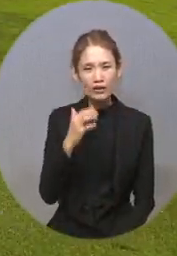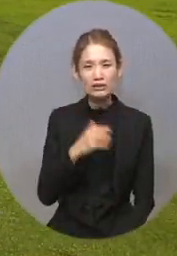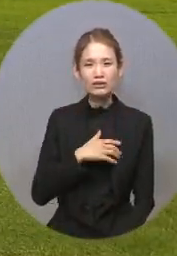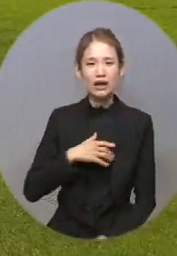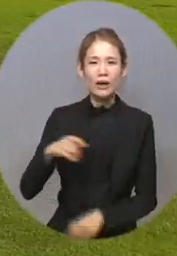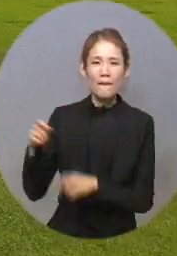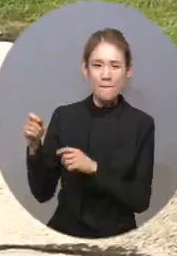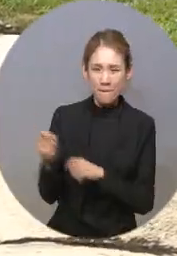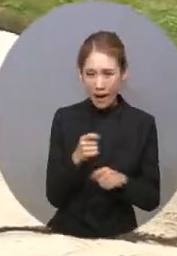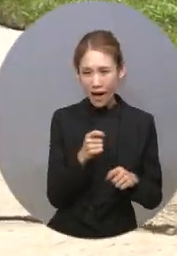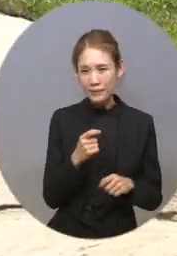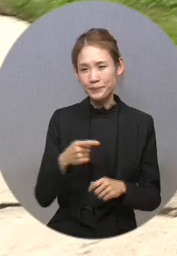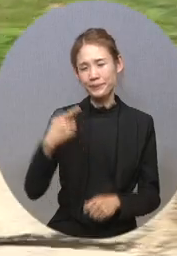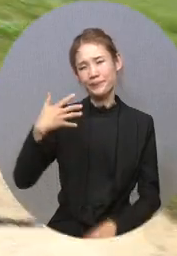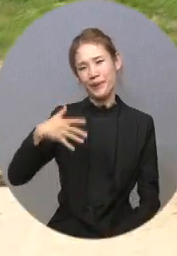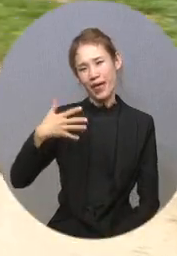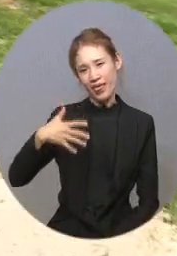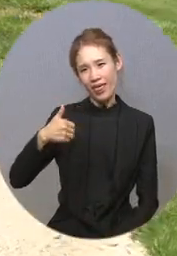정말 대단한 거다.